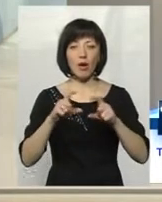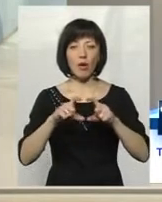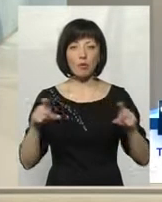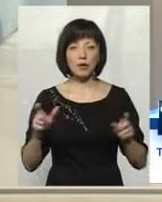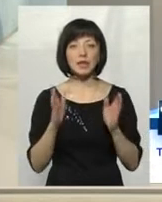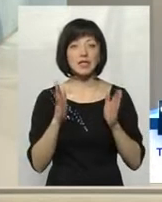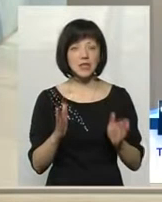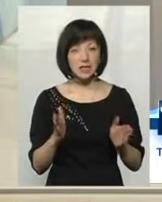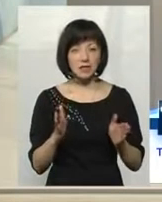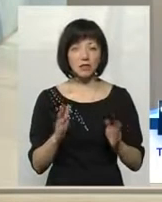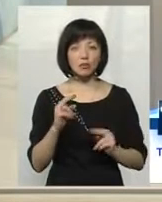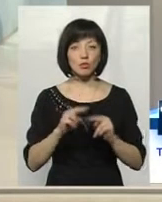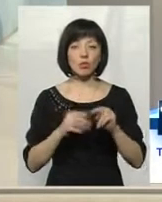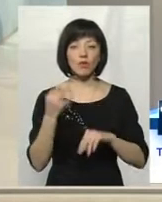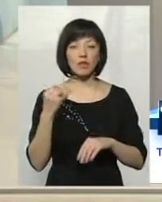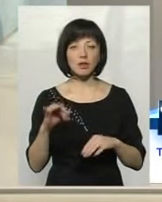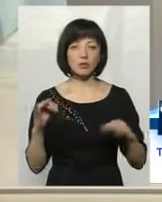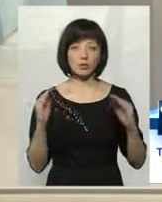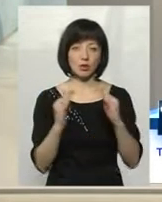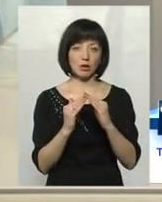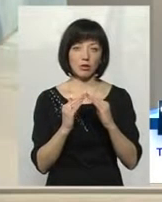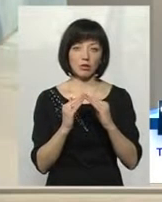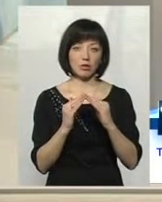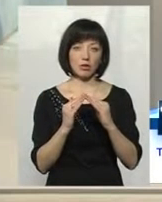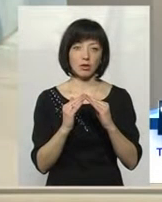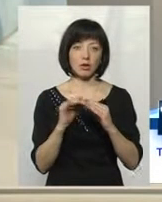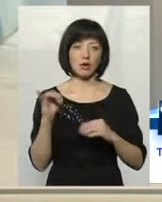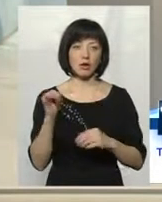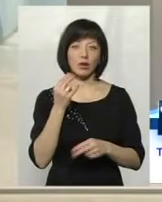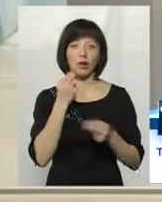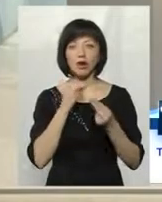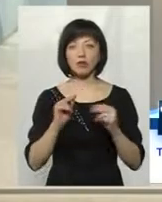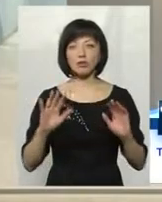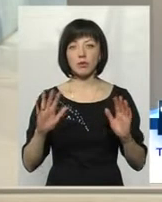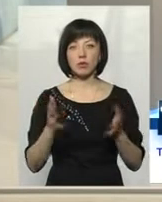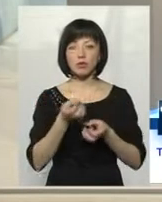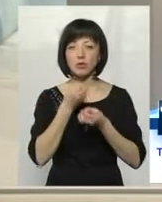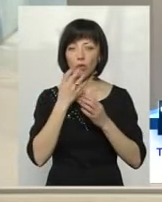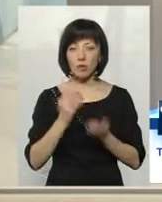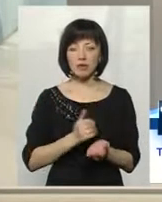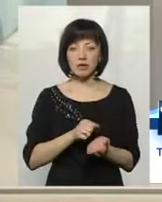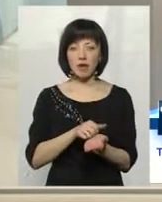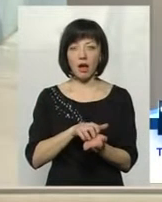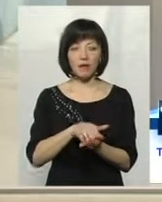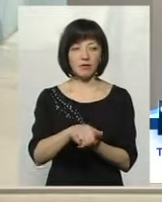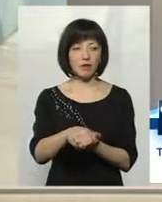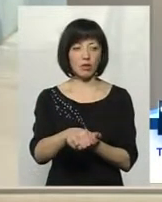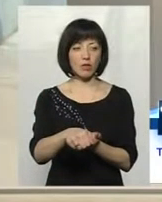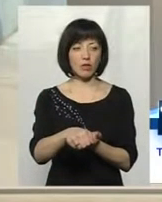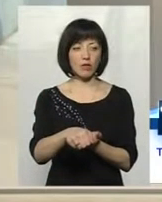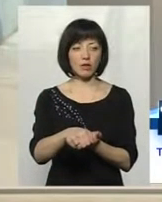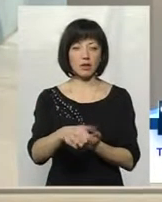тільки збудований будинок і в кращому випадку добре заасфальтований